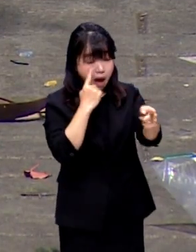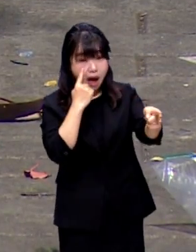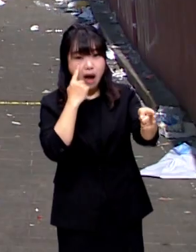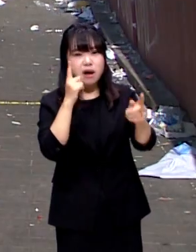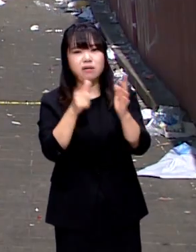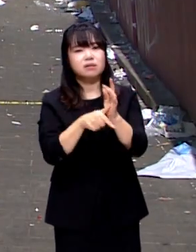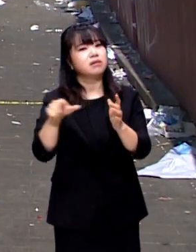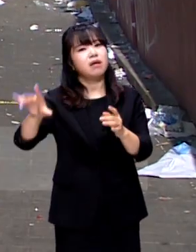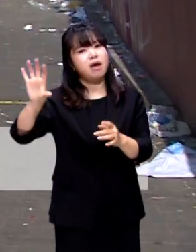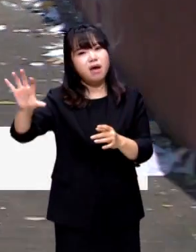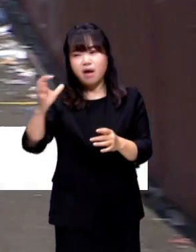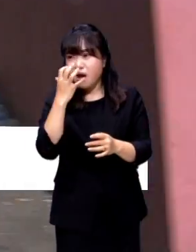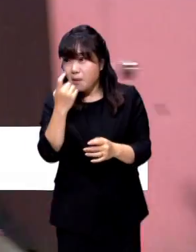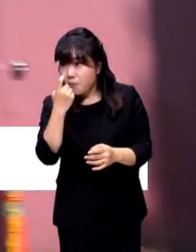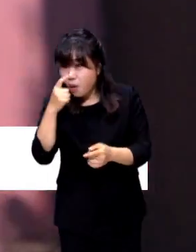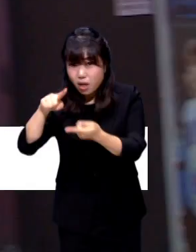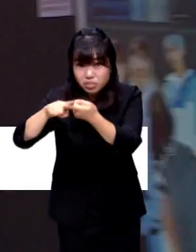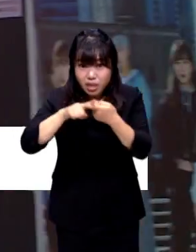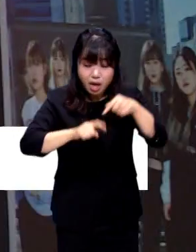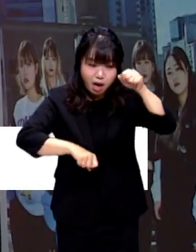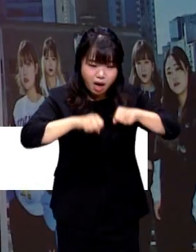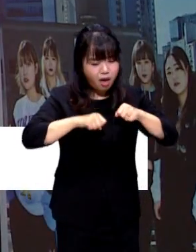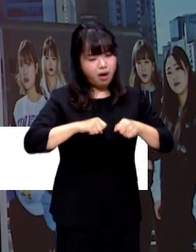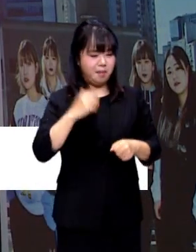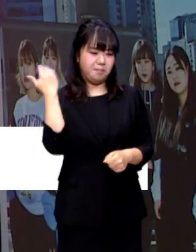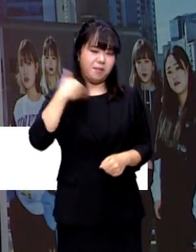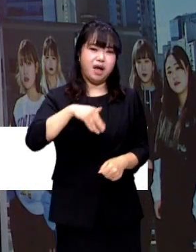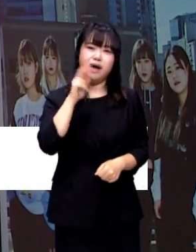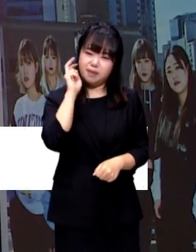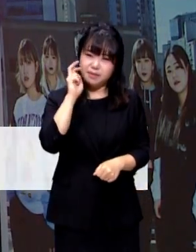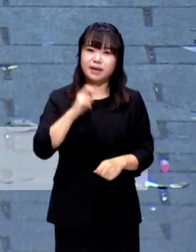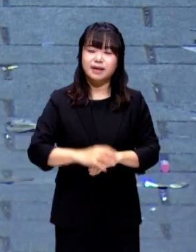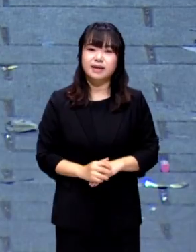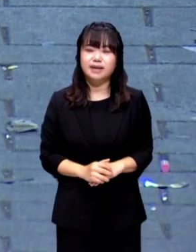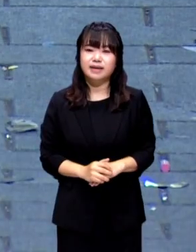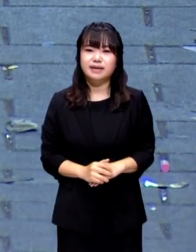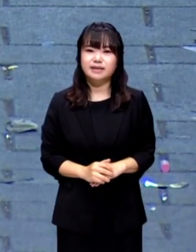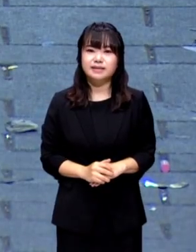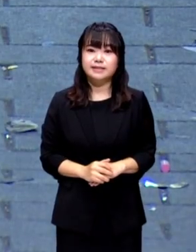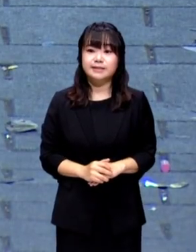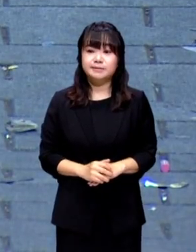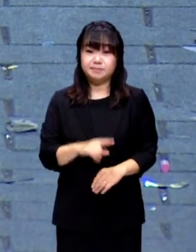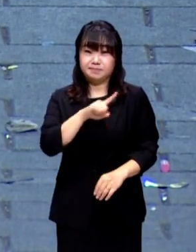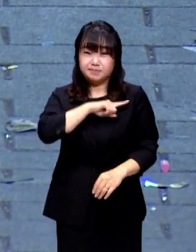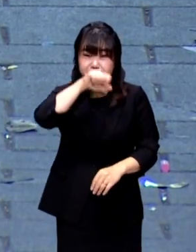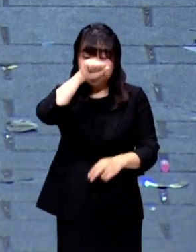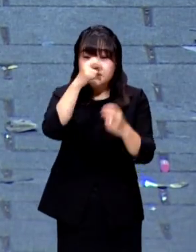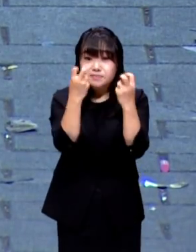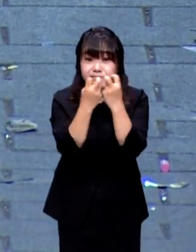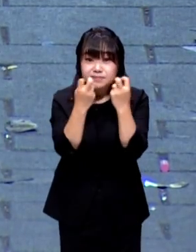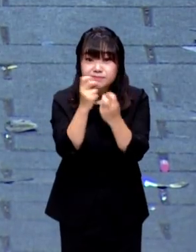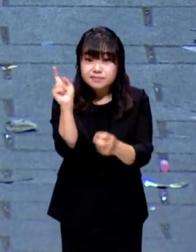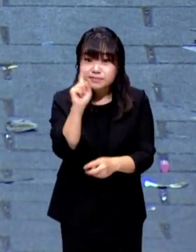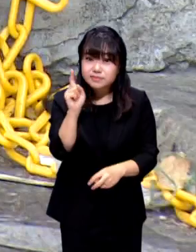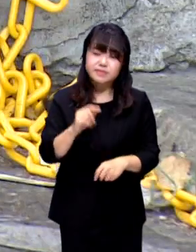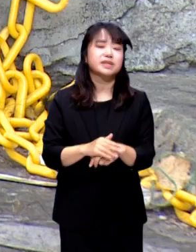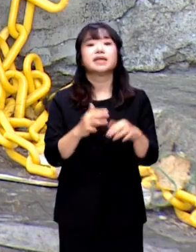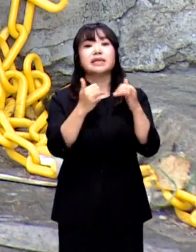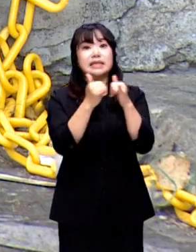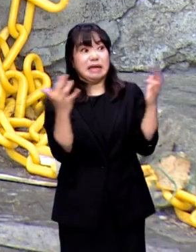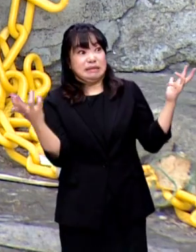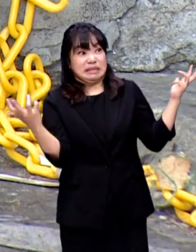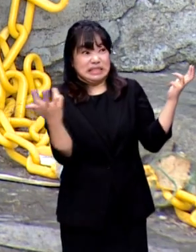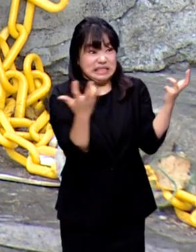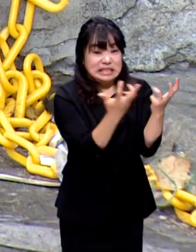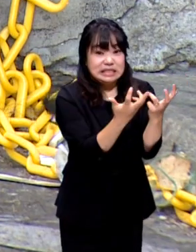이런 대처법을 알고 있다 해도 실천하기 어려울 수 있습니다. 가장 좋은 예방법은 군중이